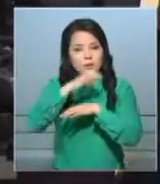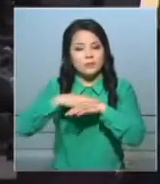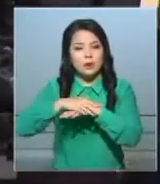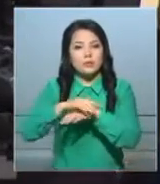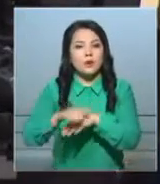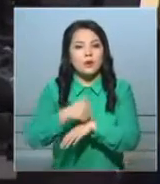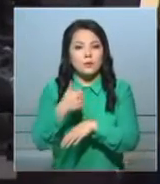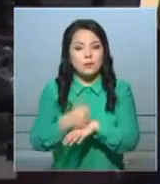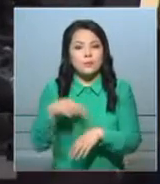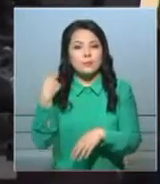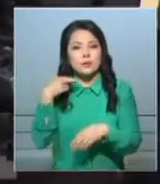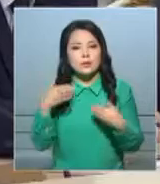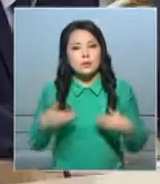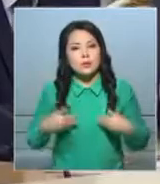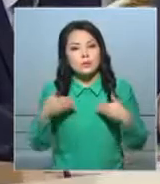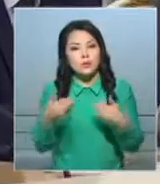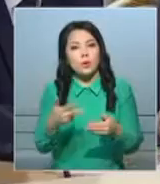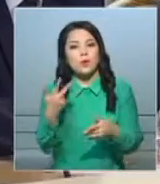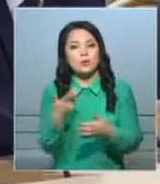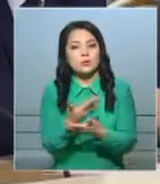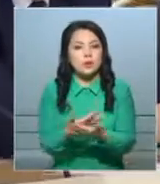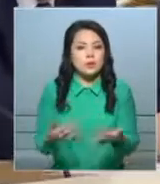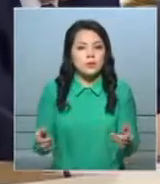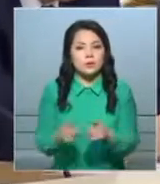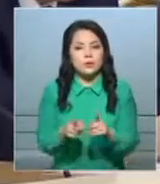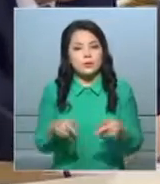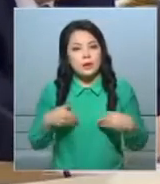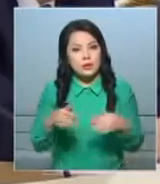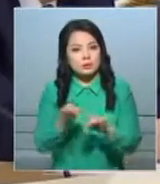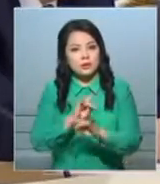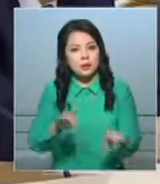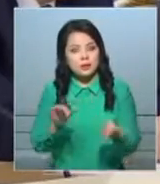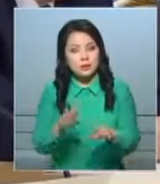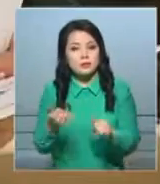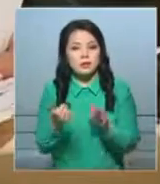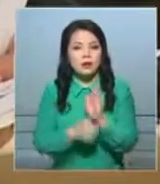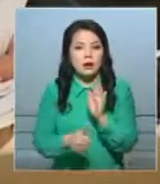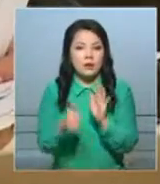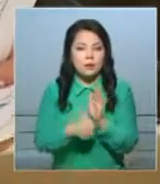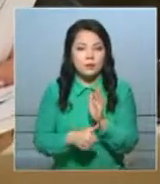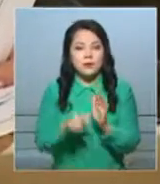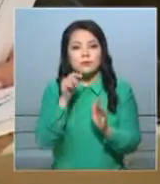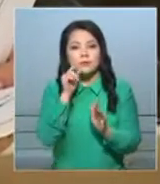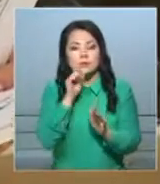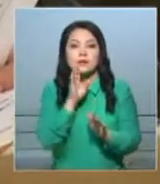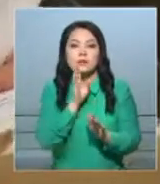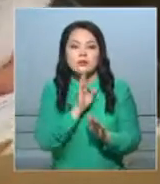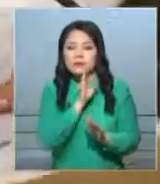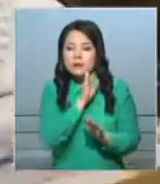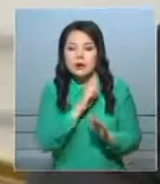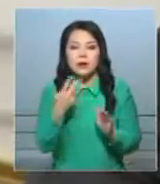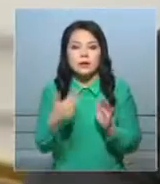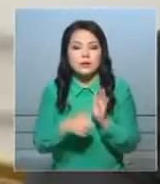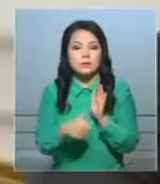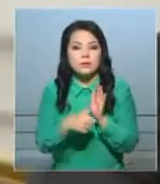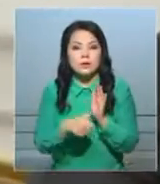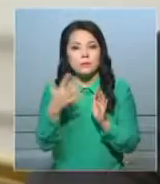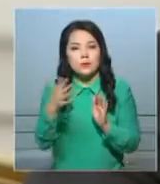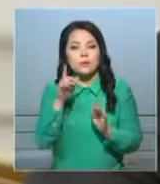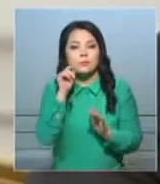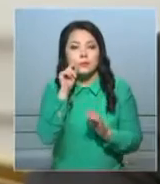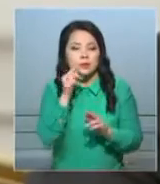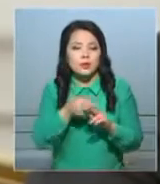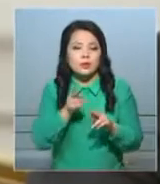президентке 3 түрлі ұсыныс айтуда. Бірінші нұсқа бойынша әйелдер 60, ал ер азаматтарды 65 жастан зейнетке шығаруды ұсынуда.